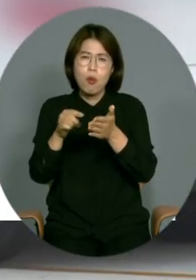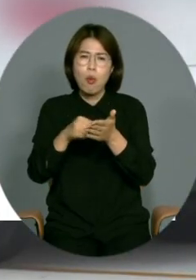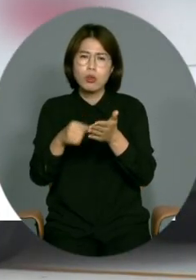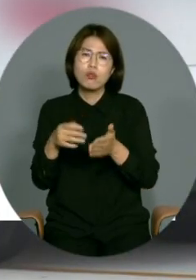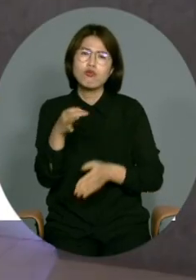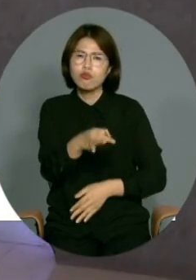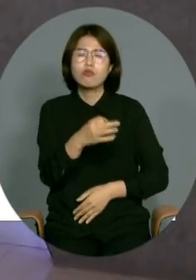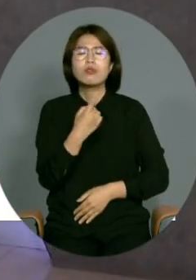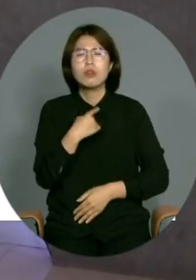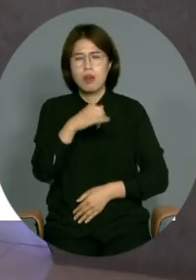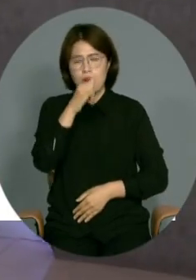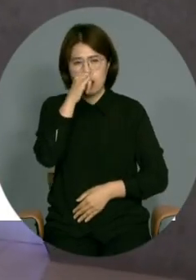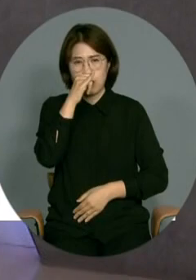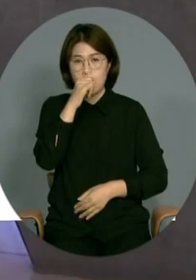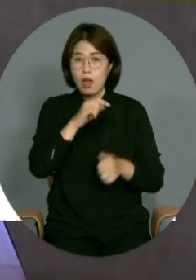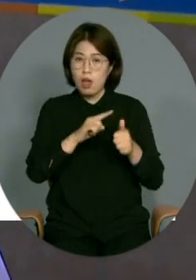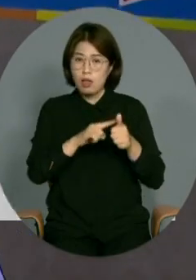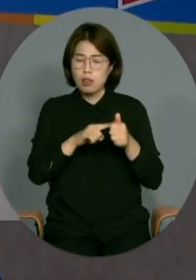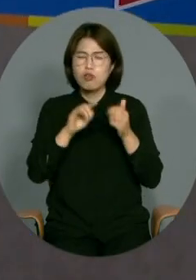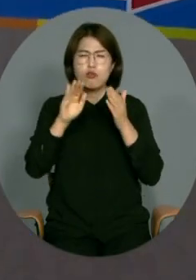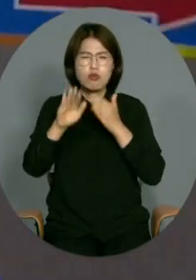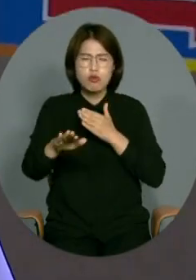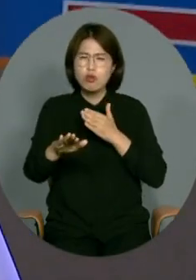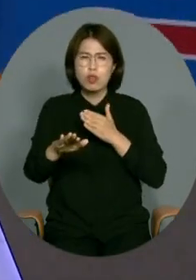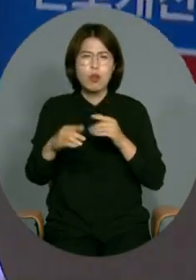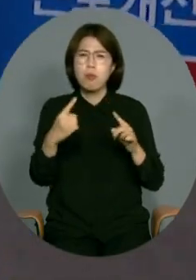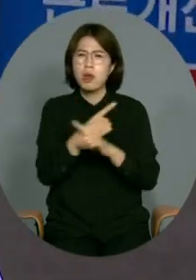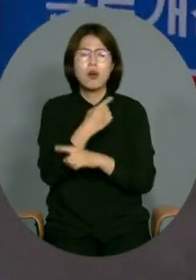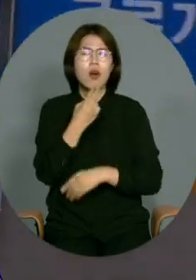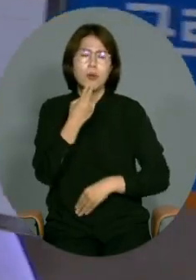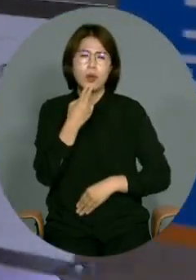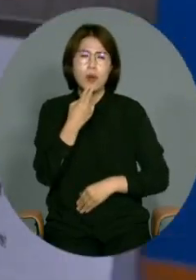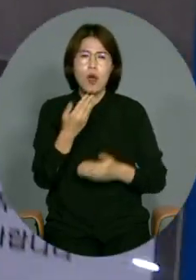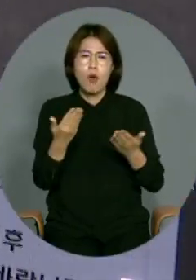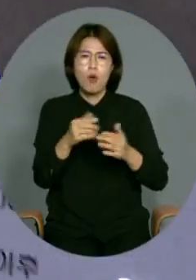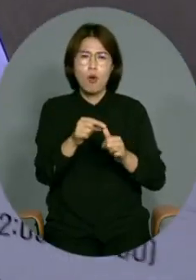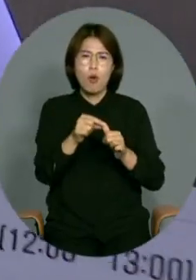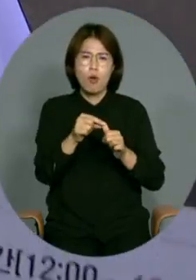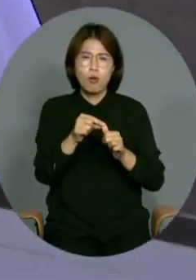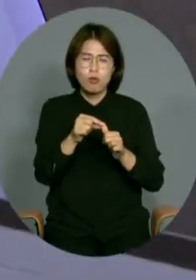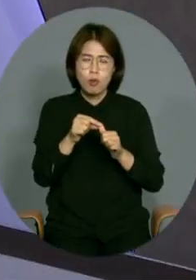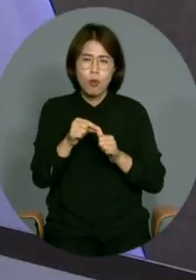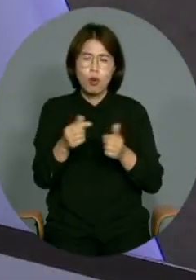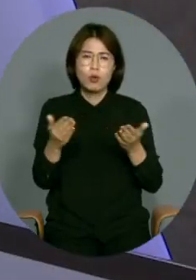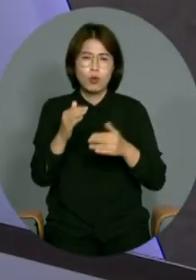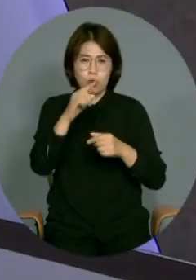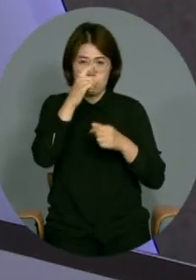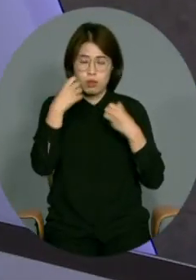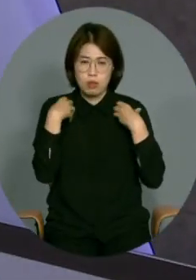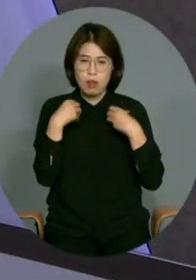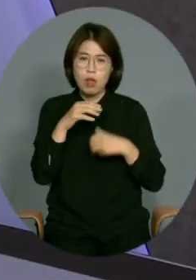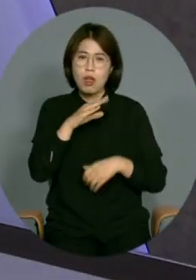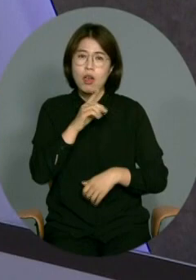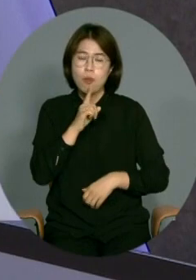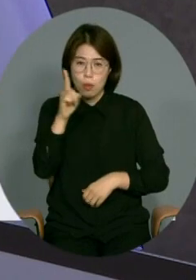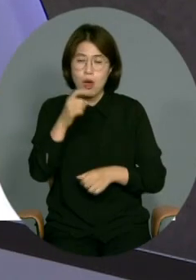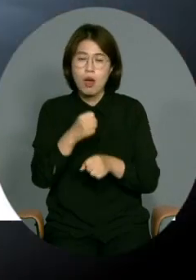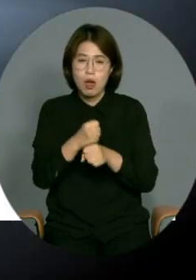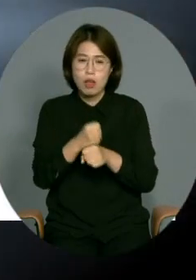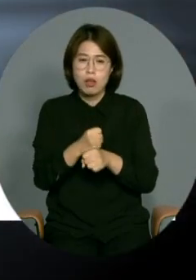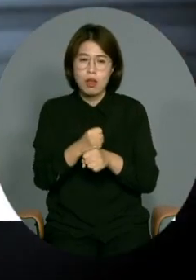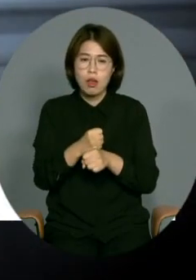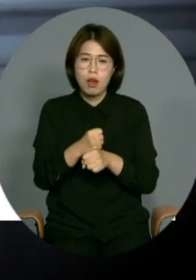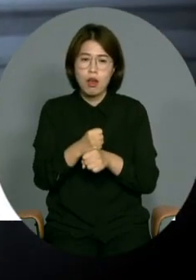적이 있습니다. A씨는 그 뒤에도 나아진 게 없다며 고용노동청에 진정을 넣었습니다. 결국은 고객이 오면 이에